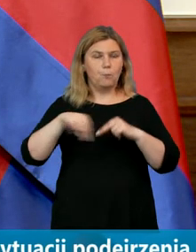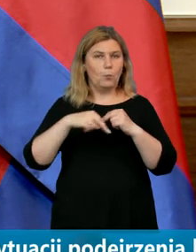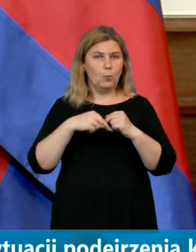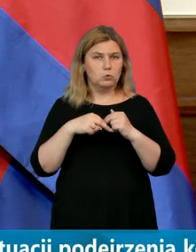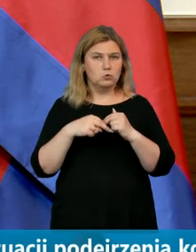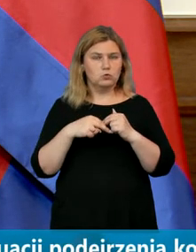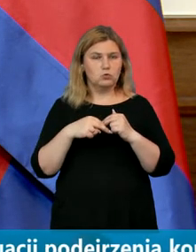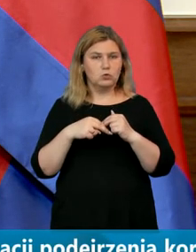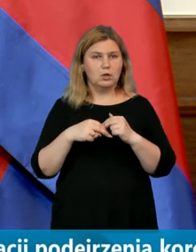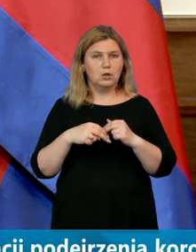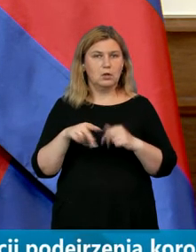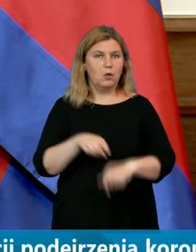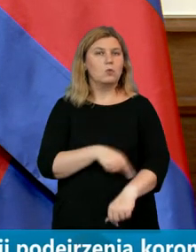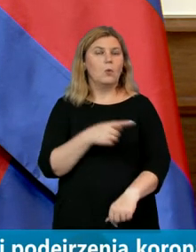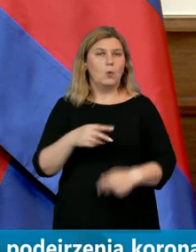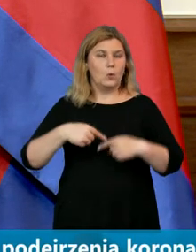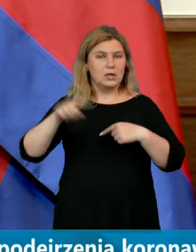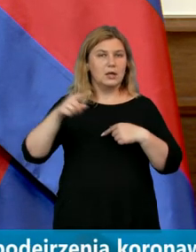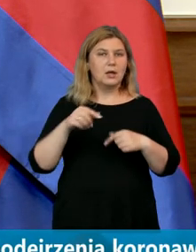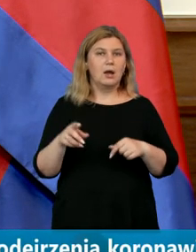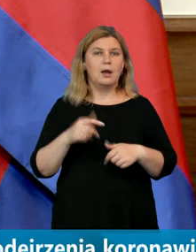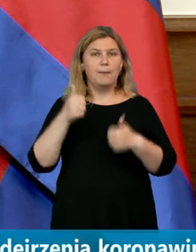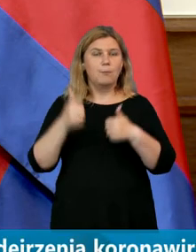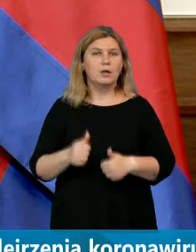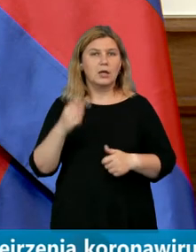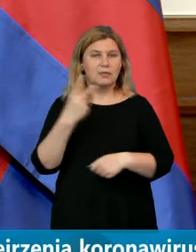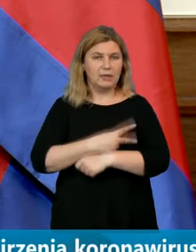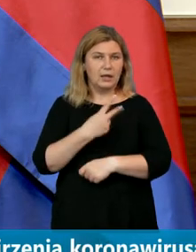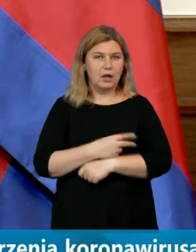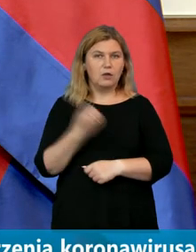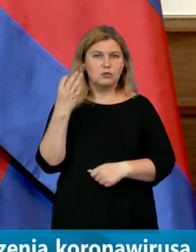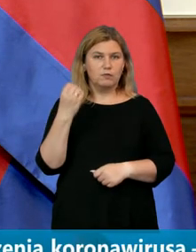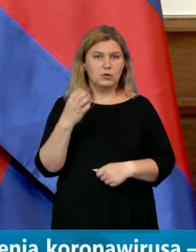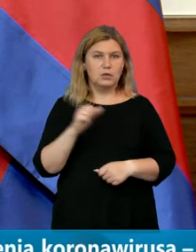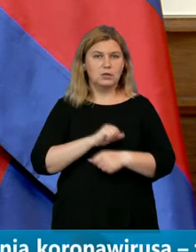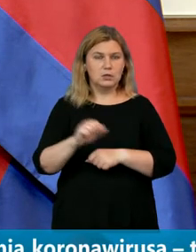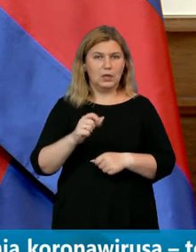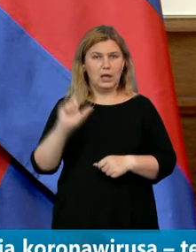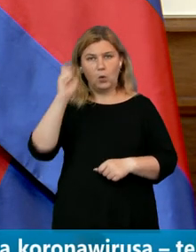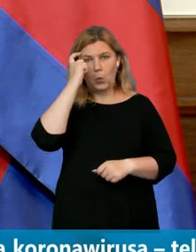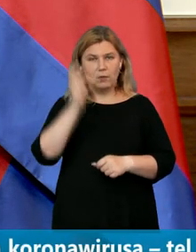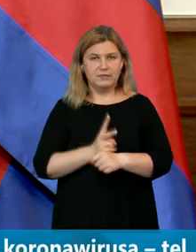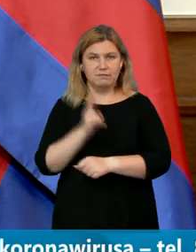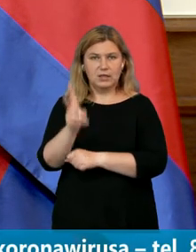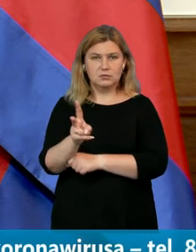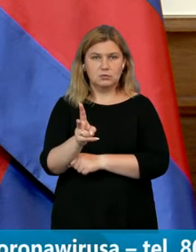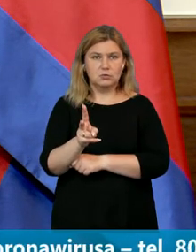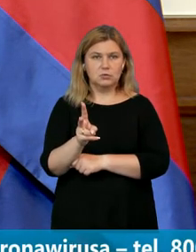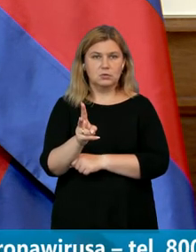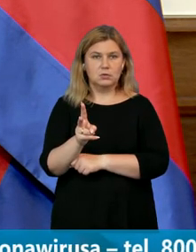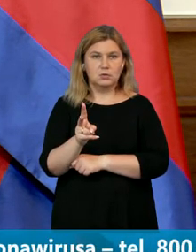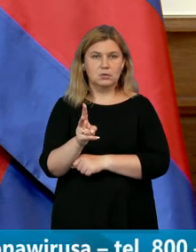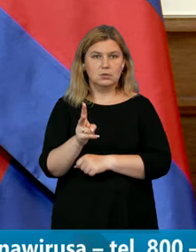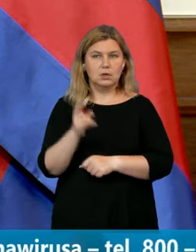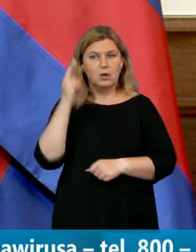przymoście Długim. Natomiast postój taksówek przy dworcu, zdaje się, znajduje się przy głównym wejściu. No rozumiem,